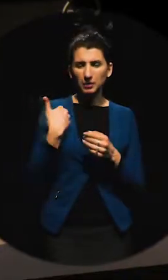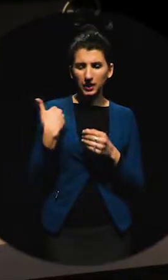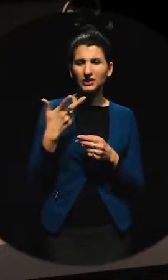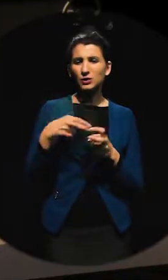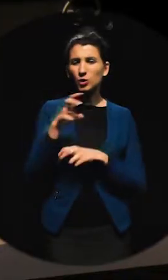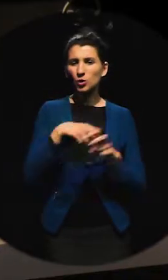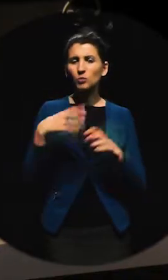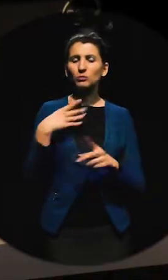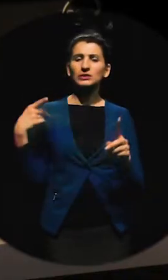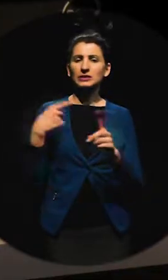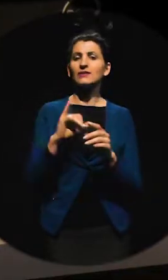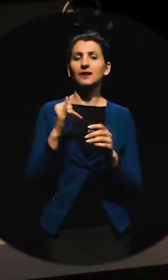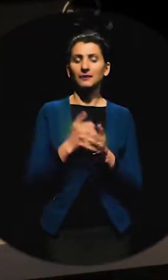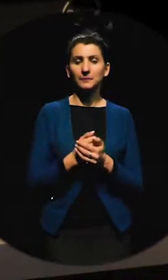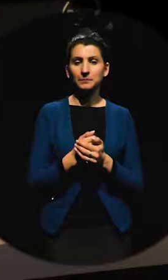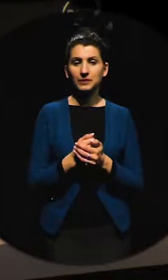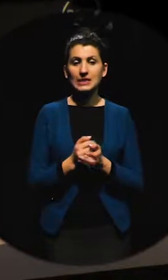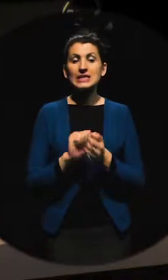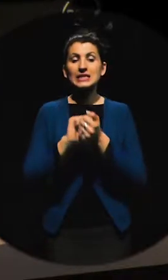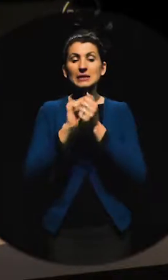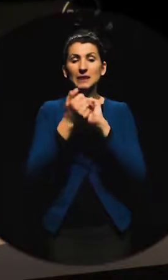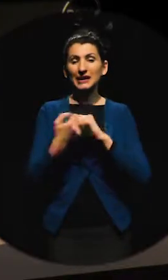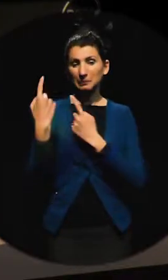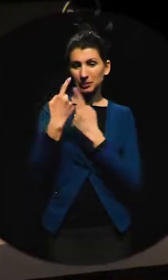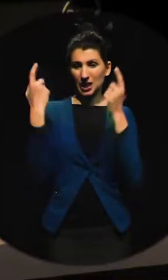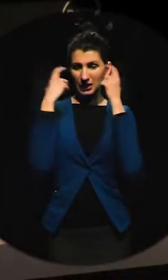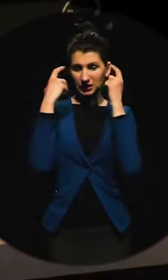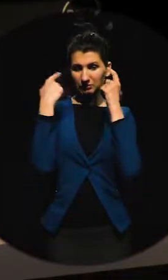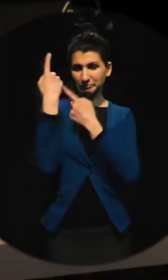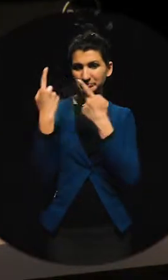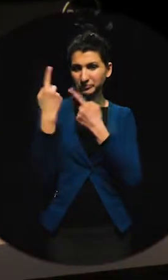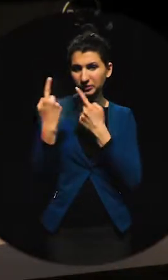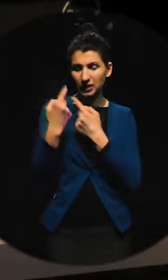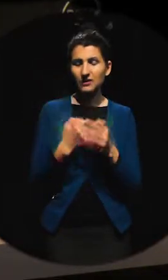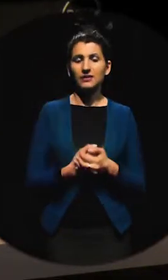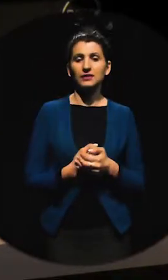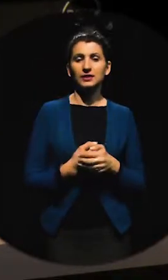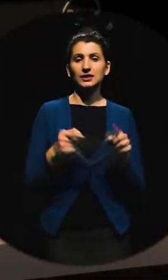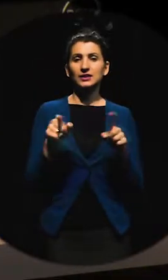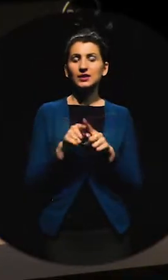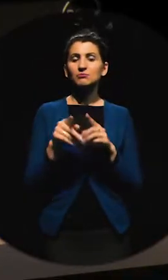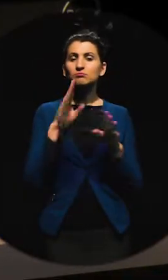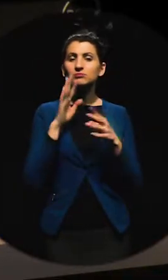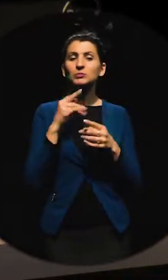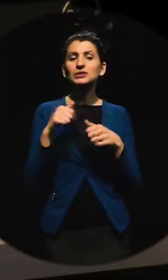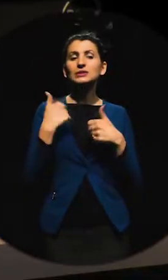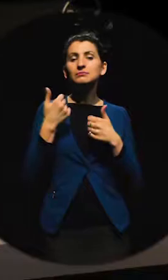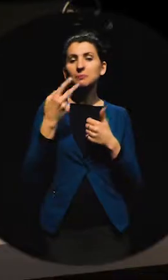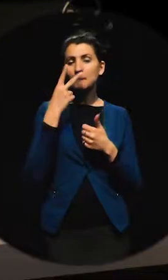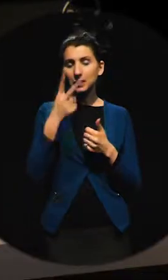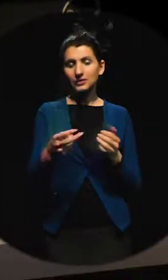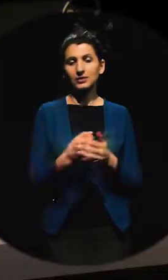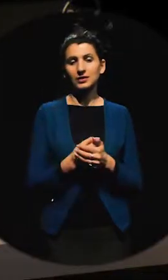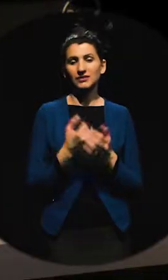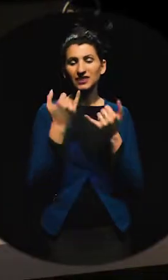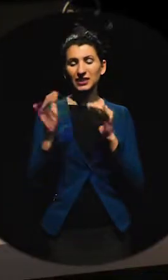zarysowany jeszcze jeden cel, to znaczy zmianę postrzegania. Właśnie tutaj jak mówimy o tym spojrzeniu i tej redefinicji tego pola spojrzenia, to jest to bardzo